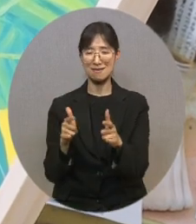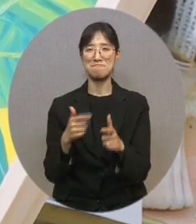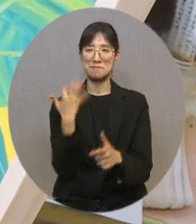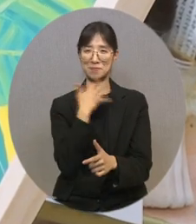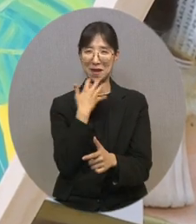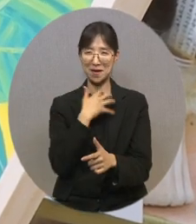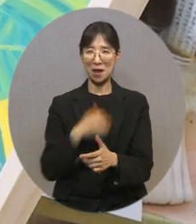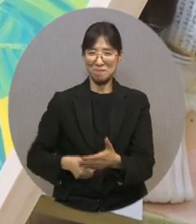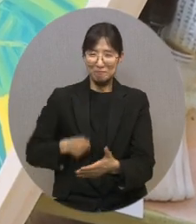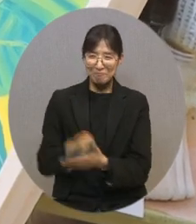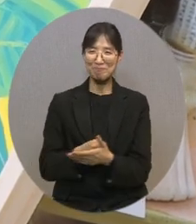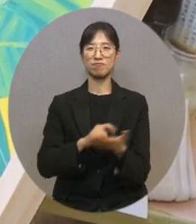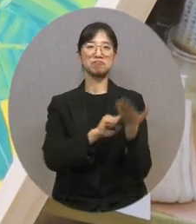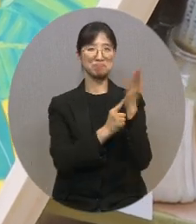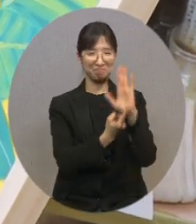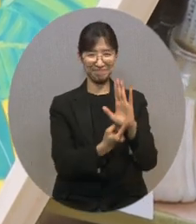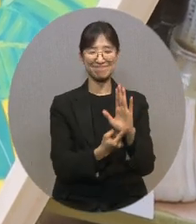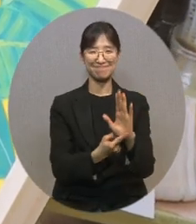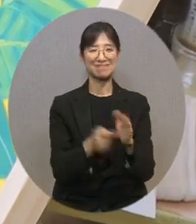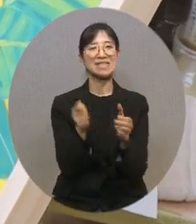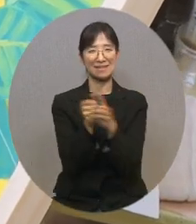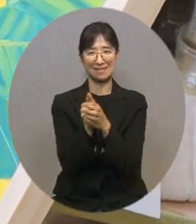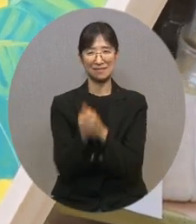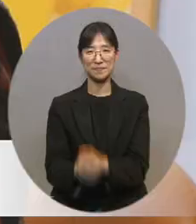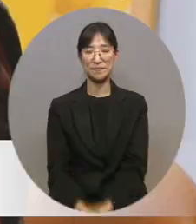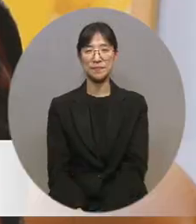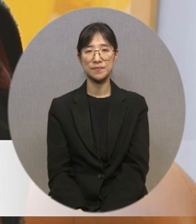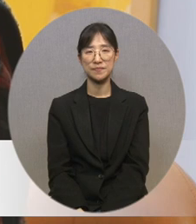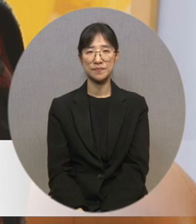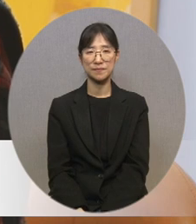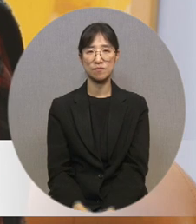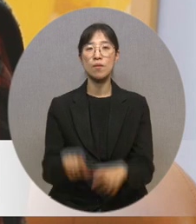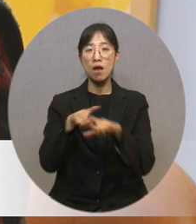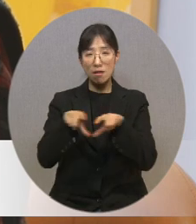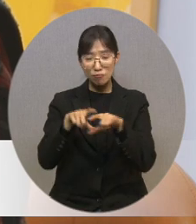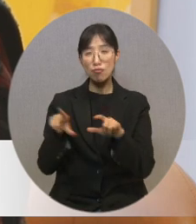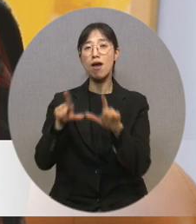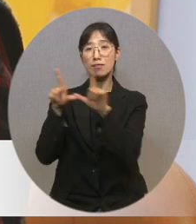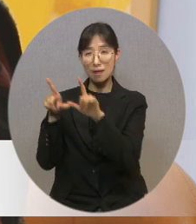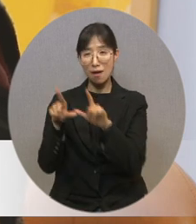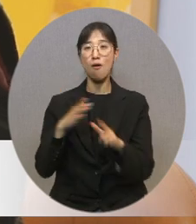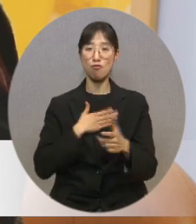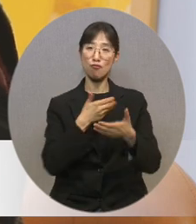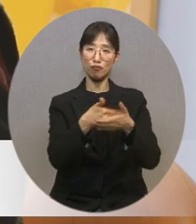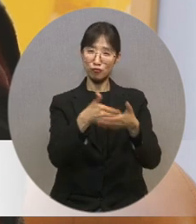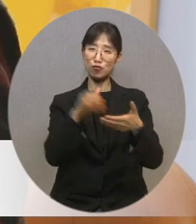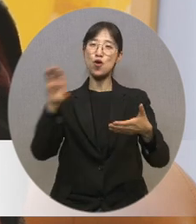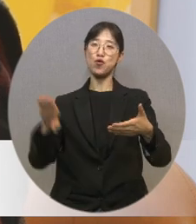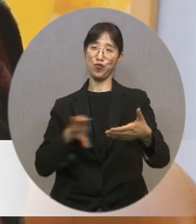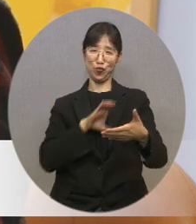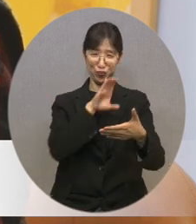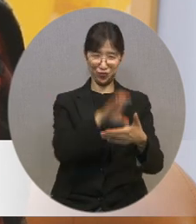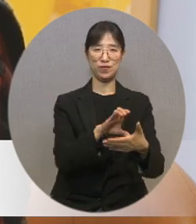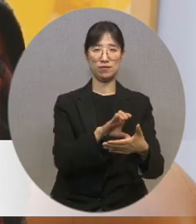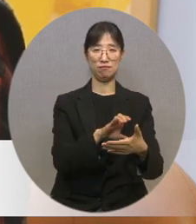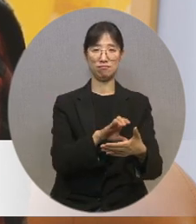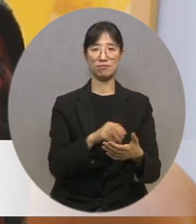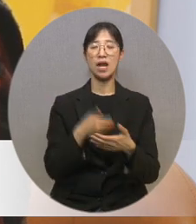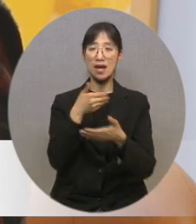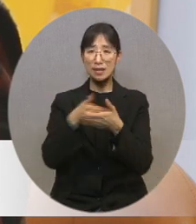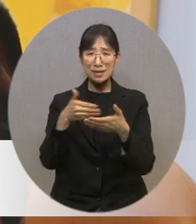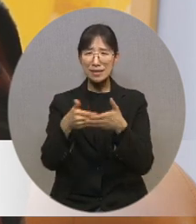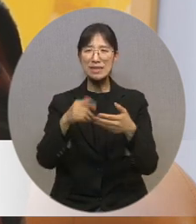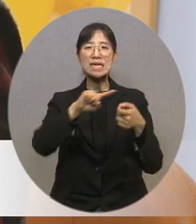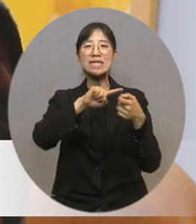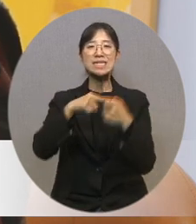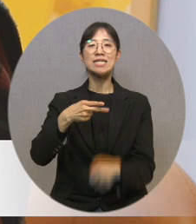과감한 색상을 사용한 것이 특징이기도 합니다. 그다음 일상생활을 제 작품에다 옮겨놓은 거예요. 그래서 그림은